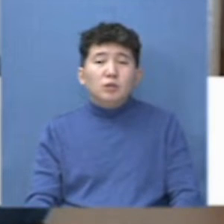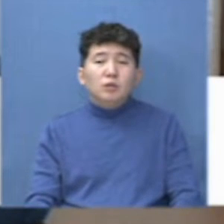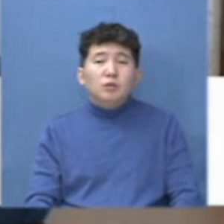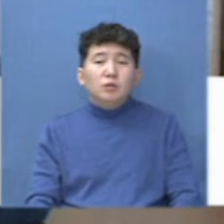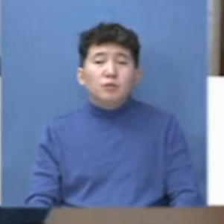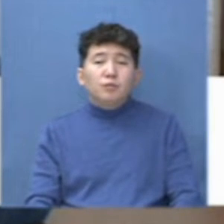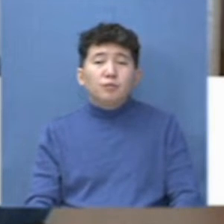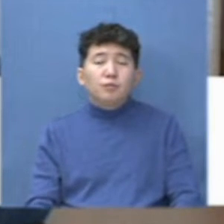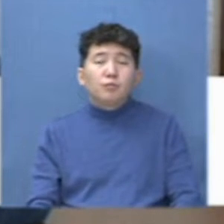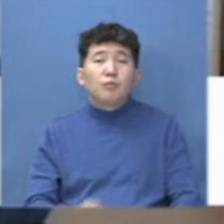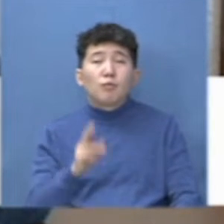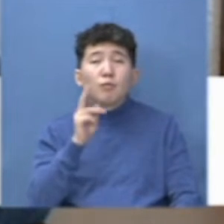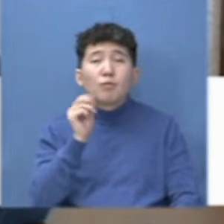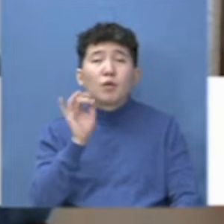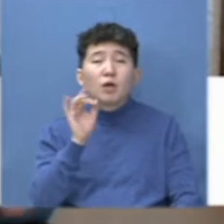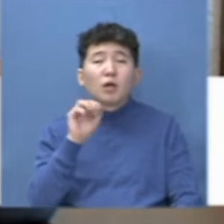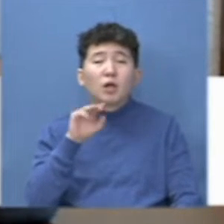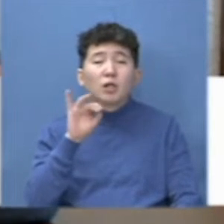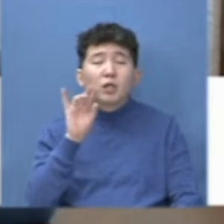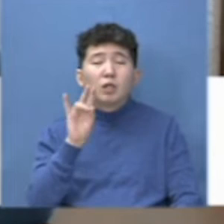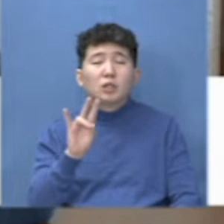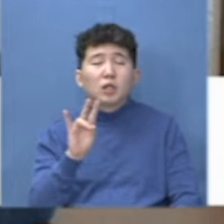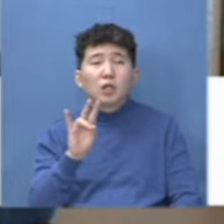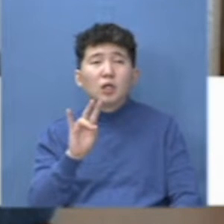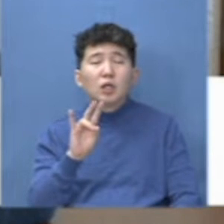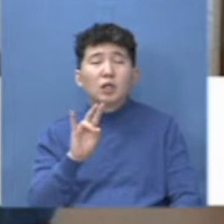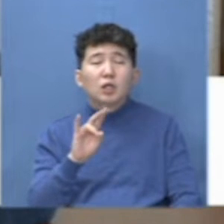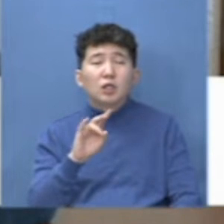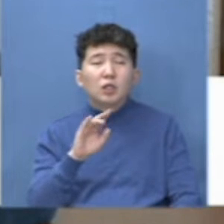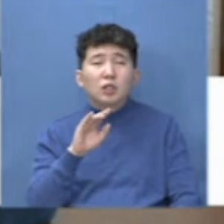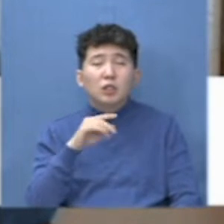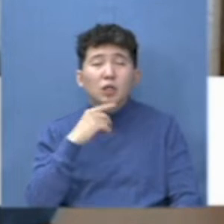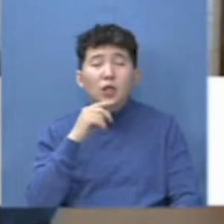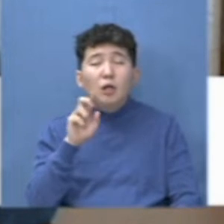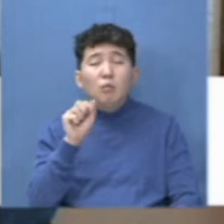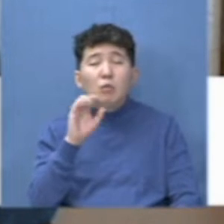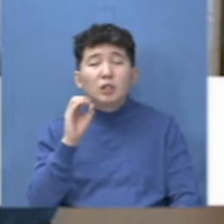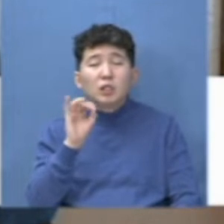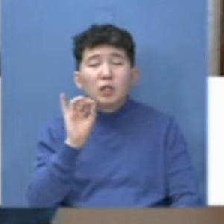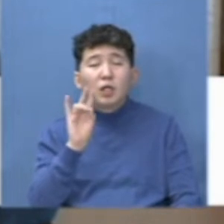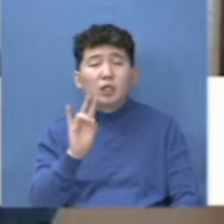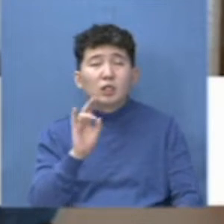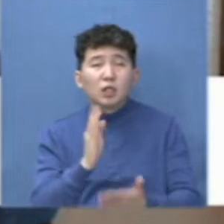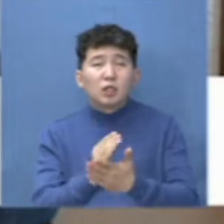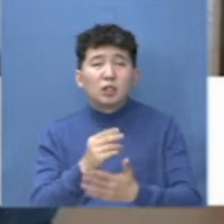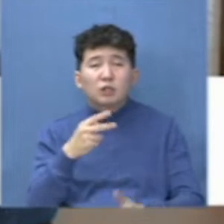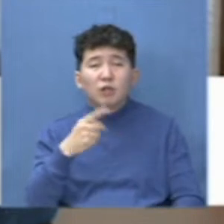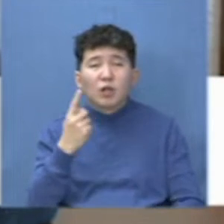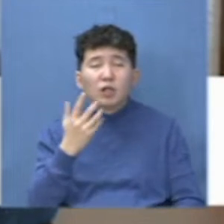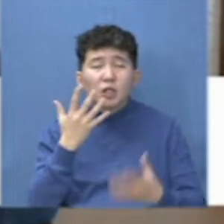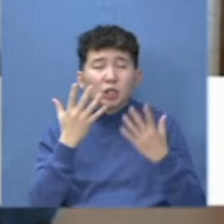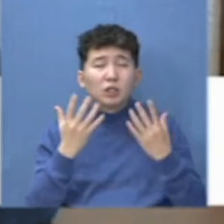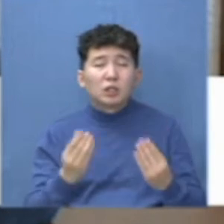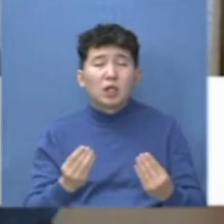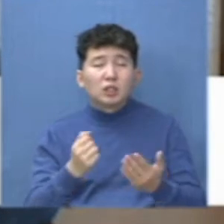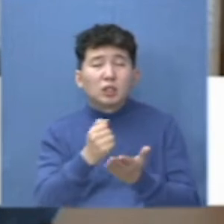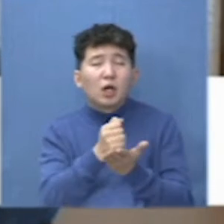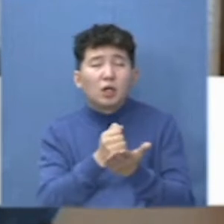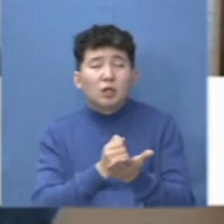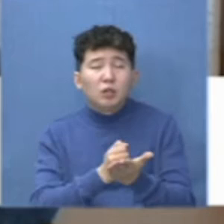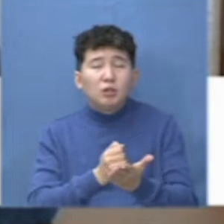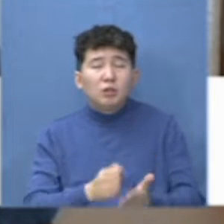арнайы карантиндік бассейндеріміз бар. Біз сырттан балық әкелген кезде міндетті түрде 21 күн сол жерде сақтаймыз. Бұл